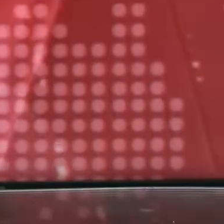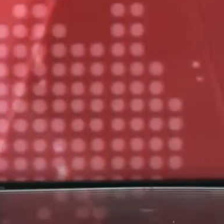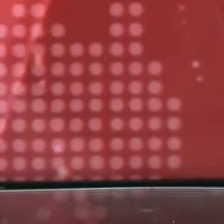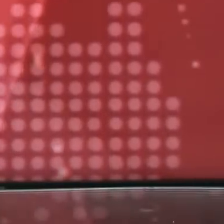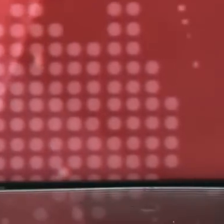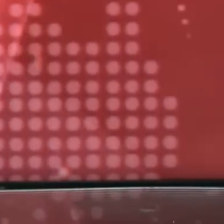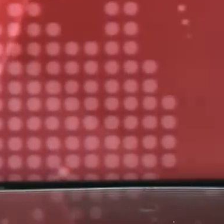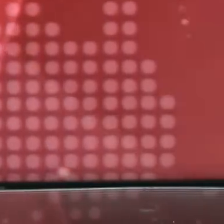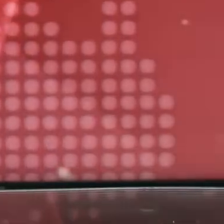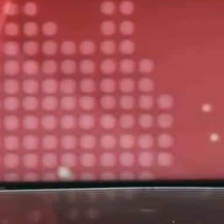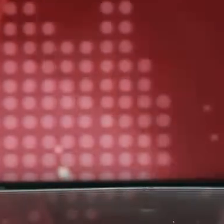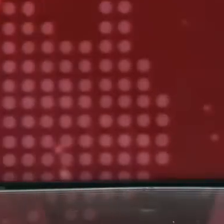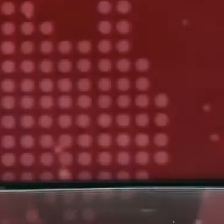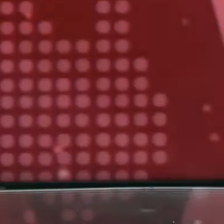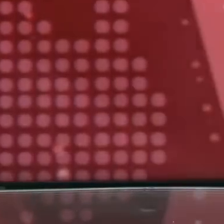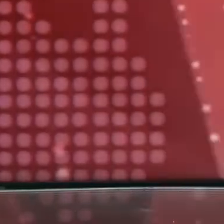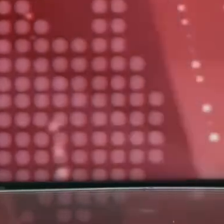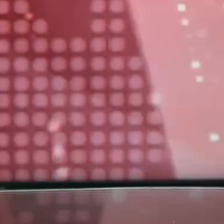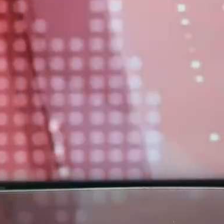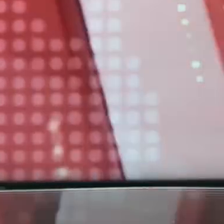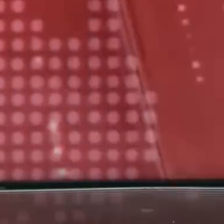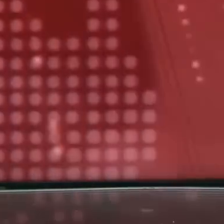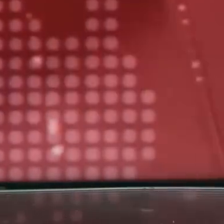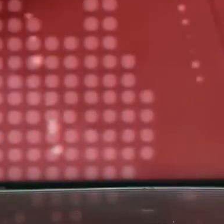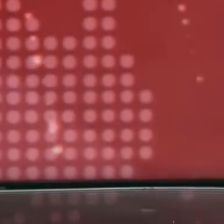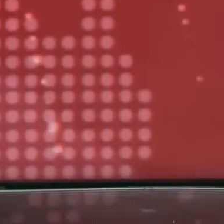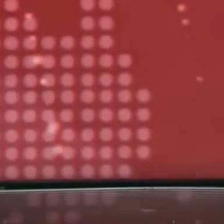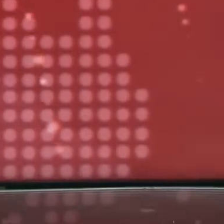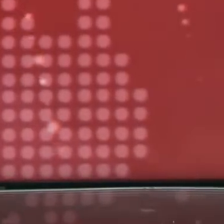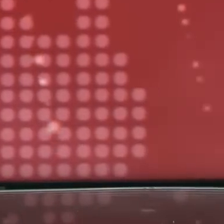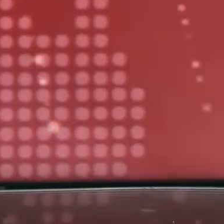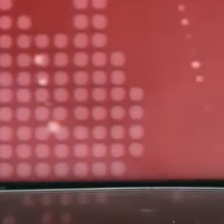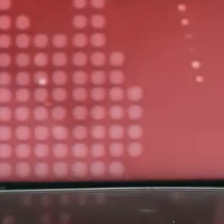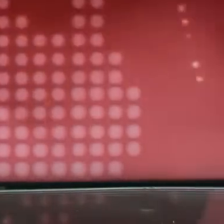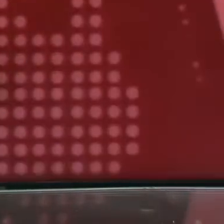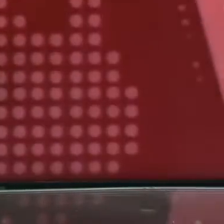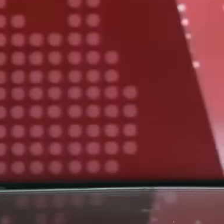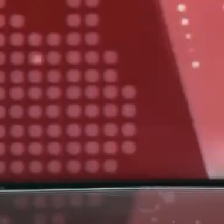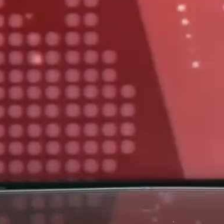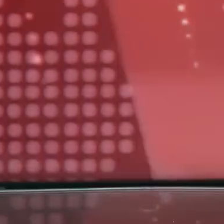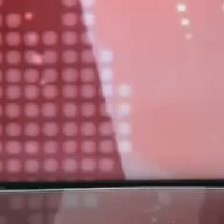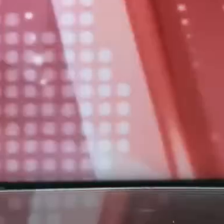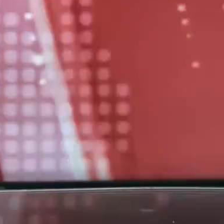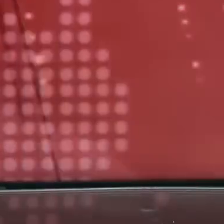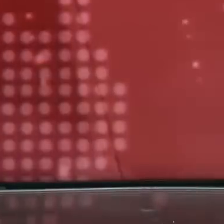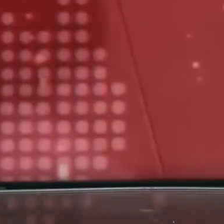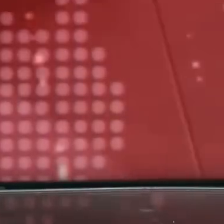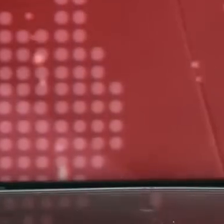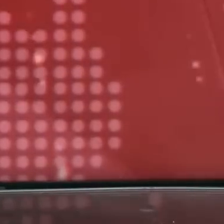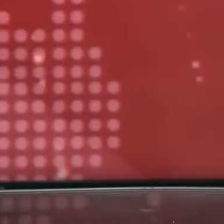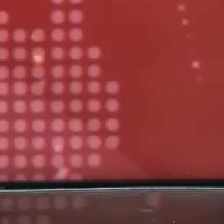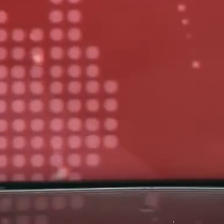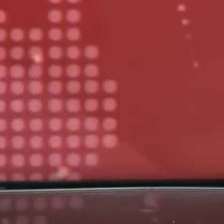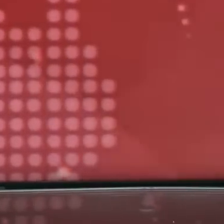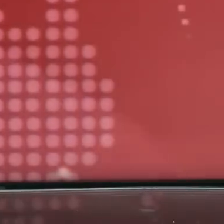ሰላም ጤና ይስጥልን የተወደዳችሁ ተመልካቾቻችን ከአዲስ አበባ ኢሳት ዋናው ስቱዲዮአችን የሰዓቱን ዜናዎች ይዤ ቀርቤያለሁ። እመቤት